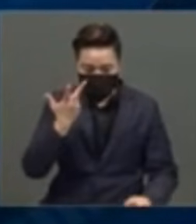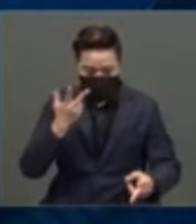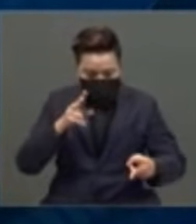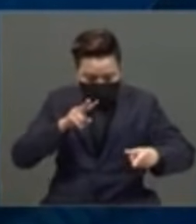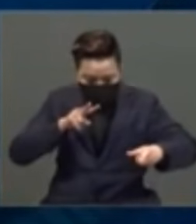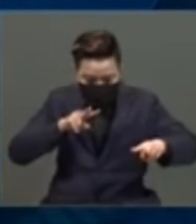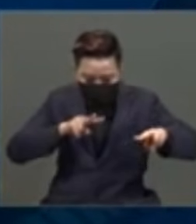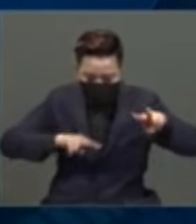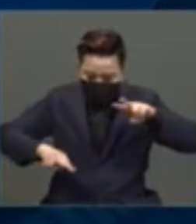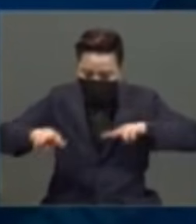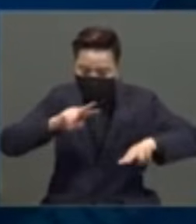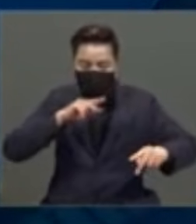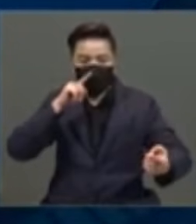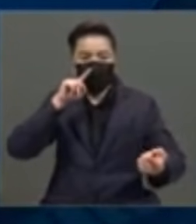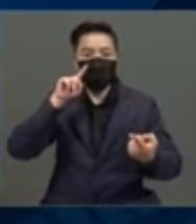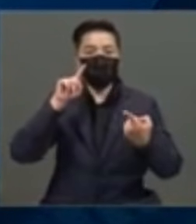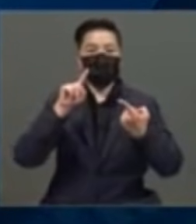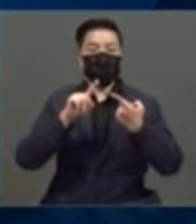ใน